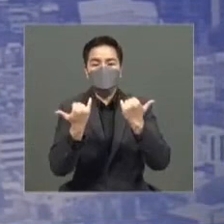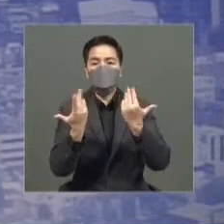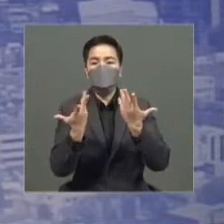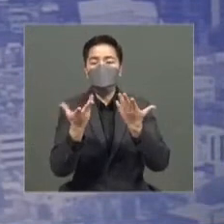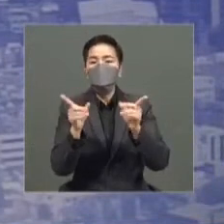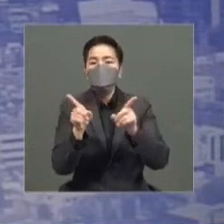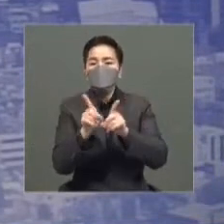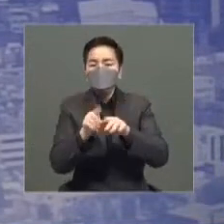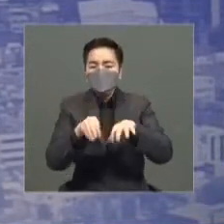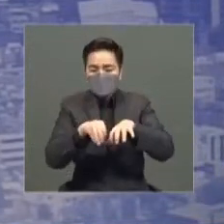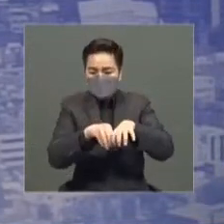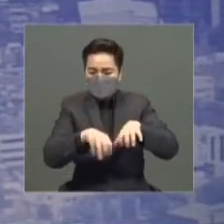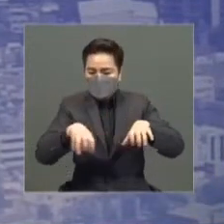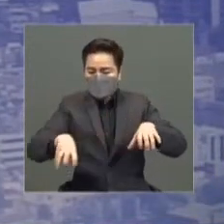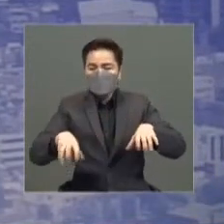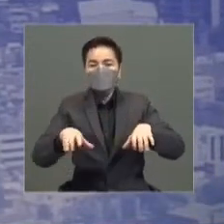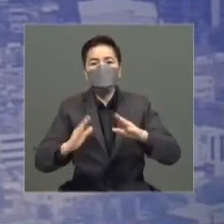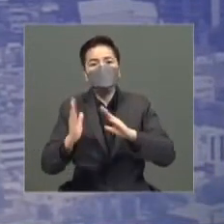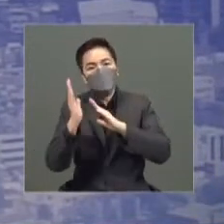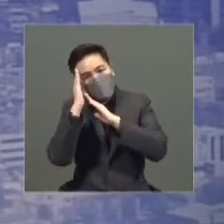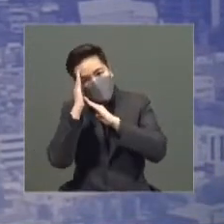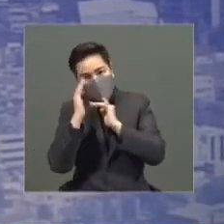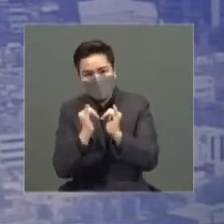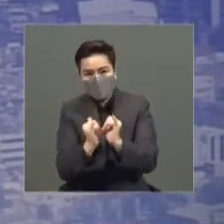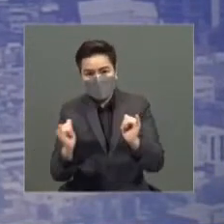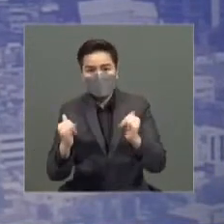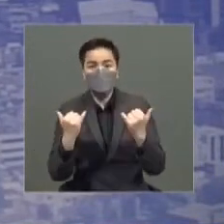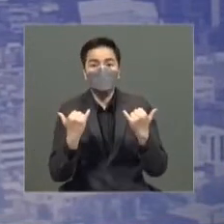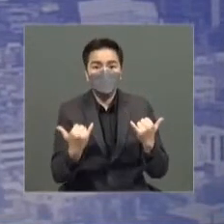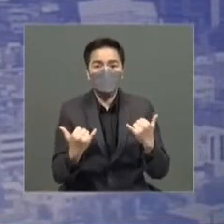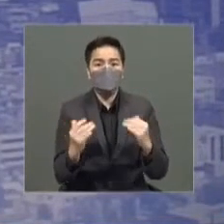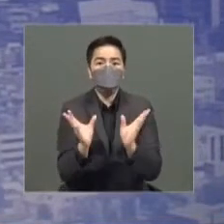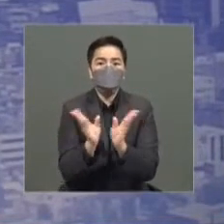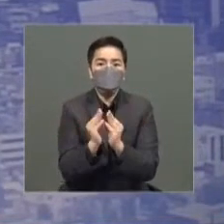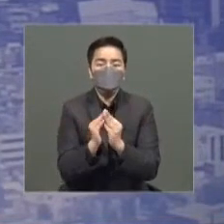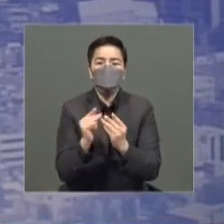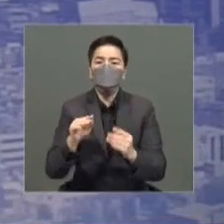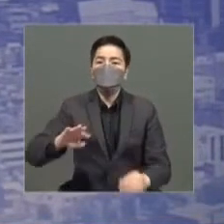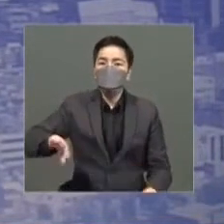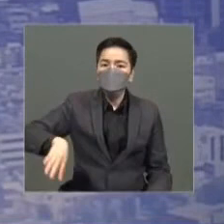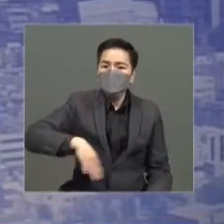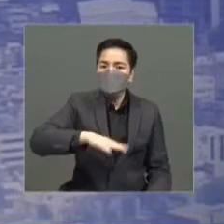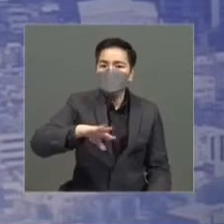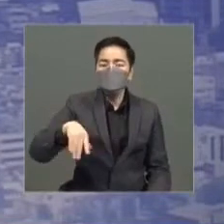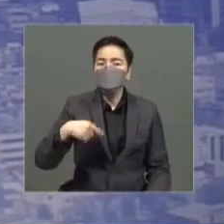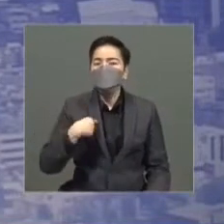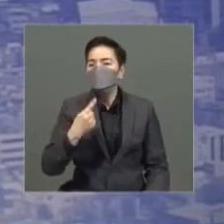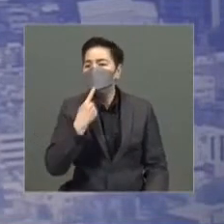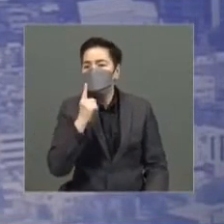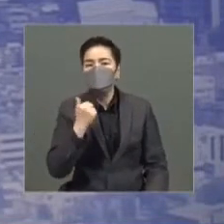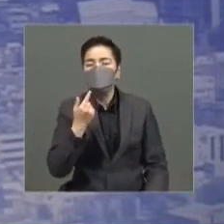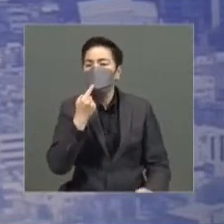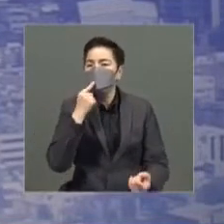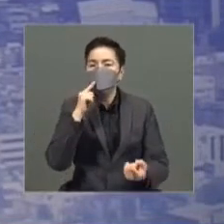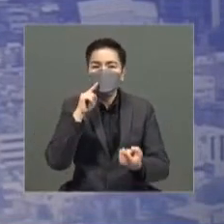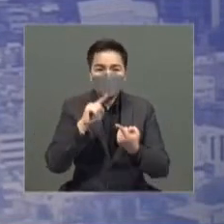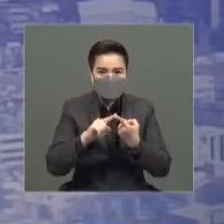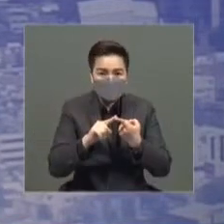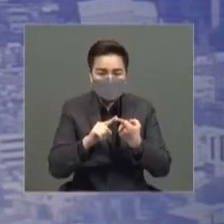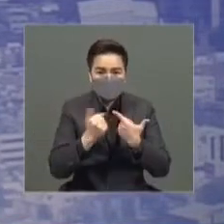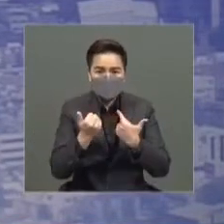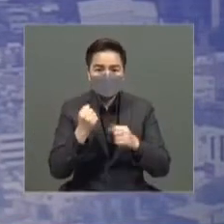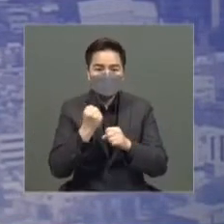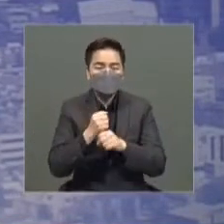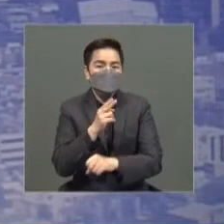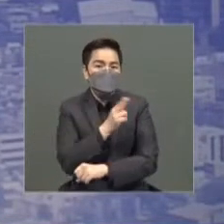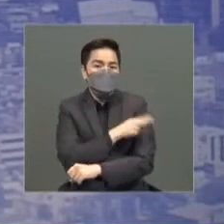ายศักยภาพรองรับเตียงในวันนี้นะคะที่ประชุมก็มีการพูดถึงการจัด